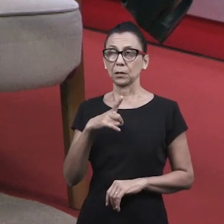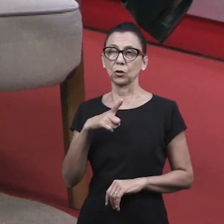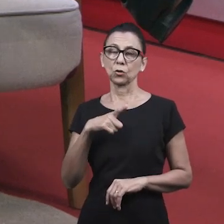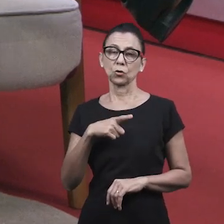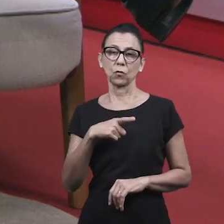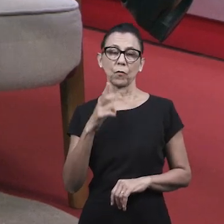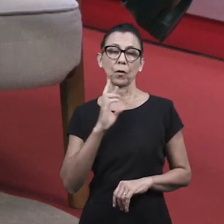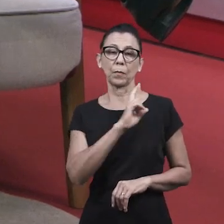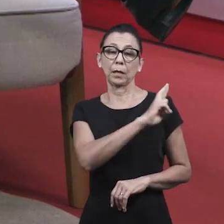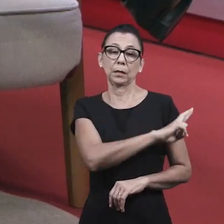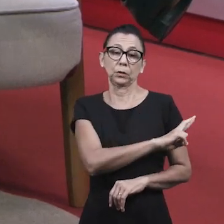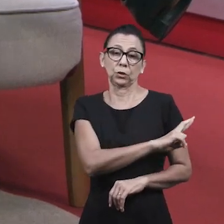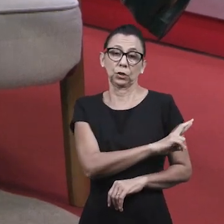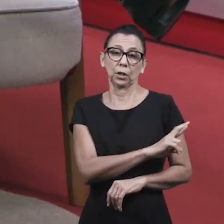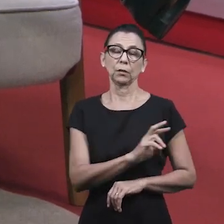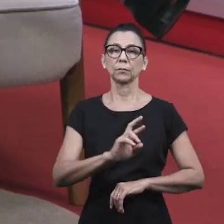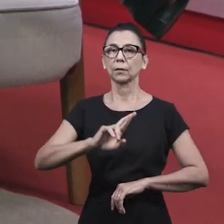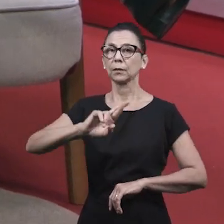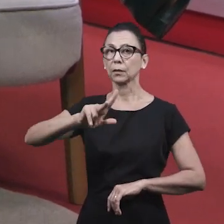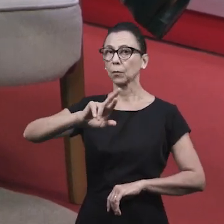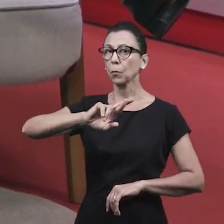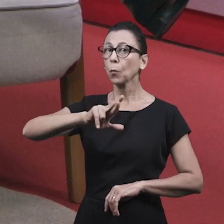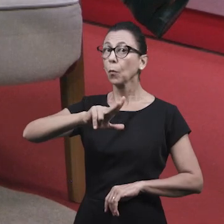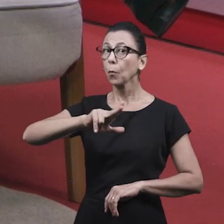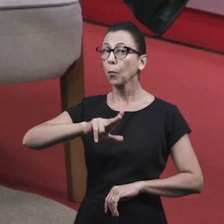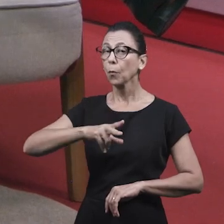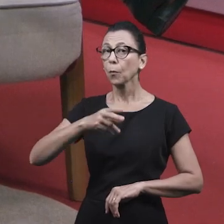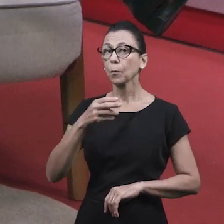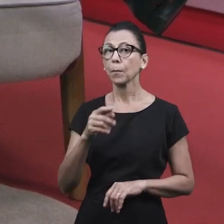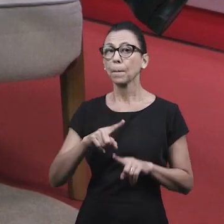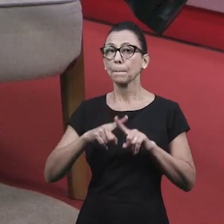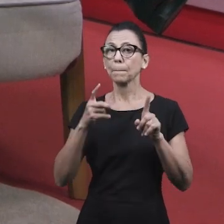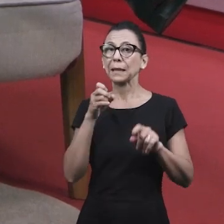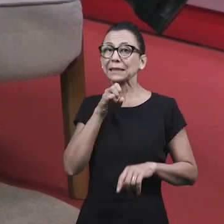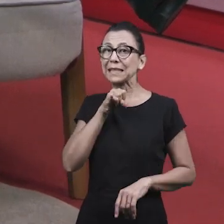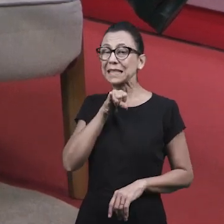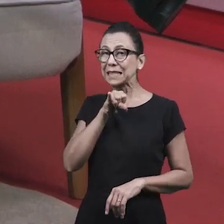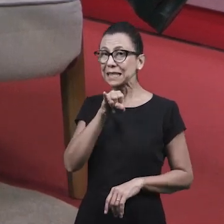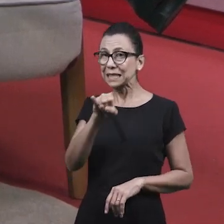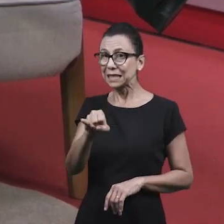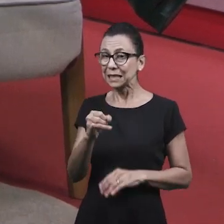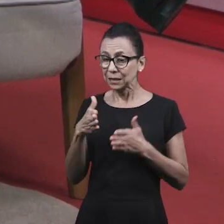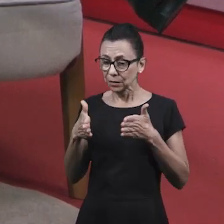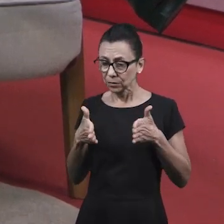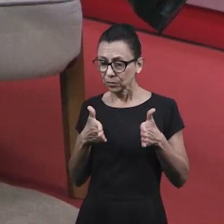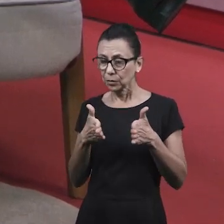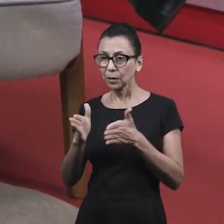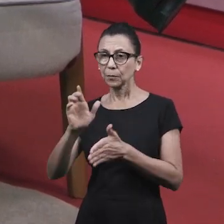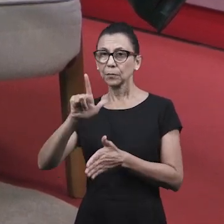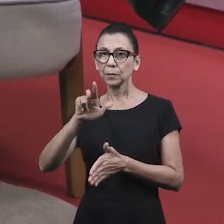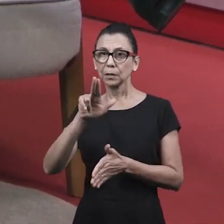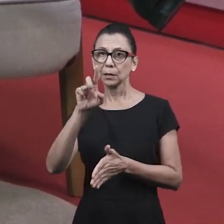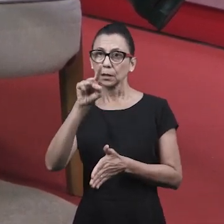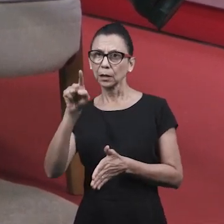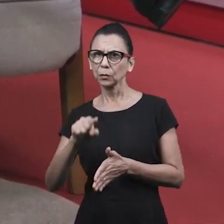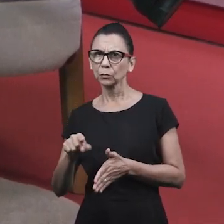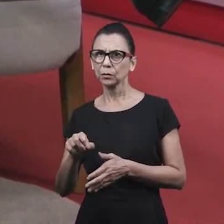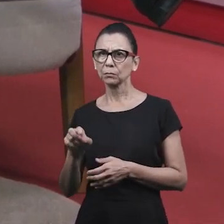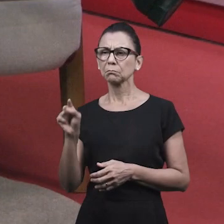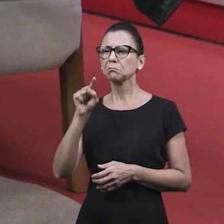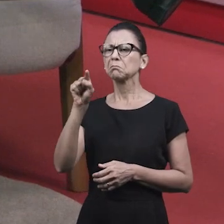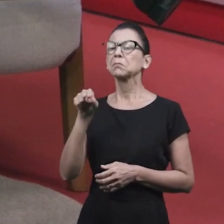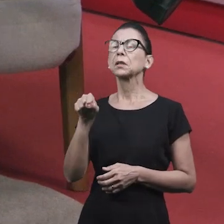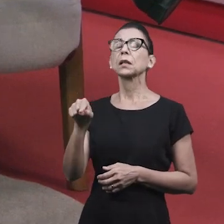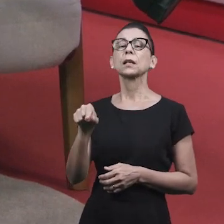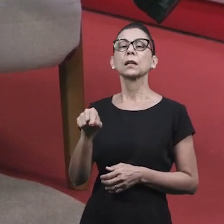condition ici. Donc, donc, mais si nous avons christianisme, non, une religion, non. Mais